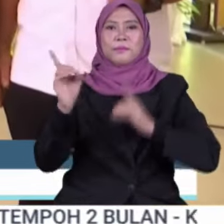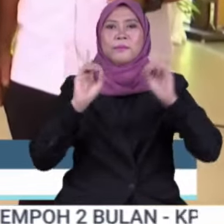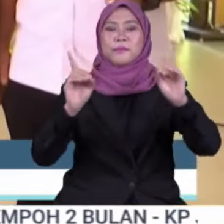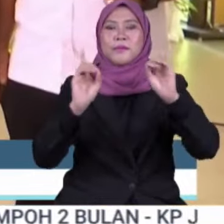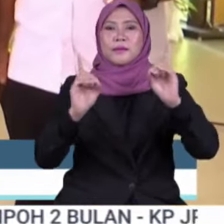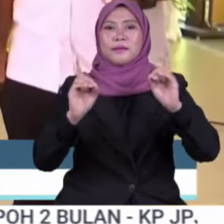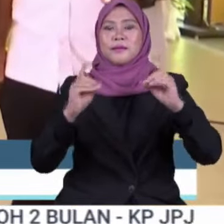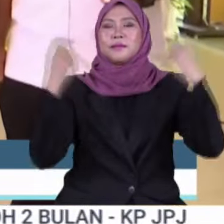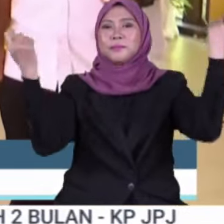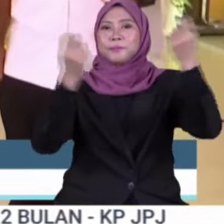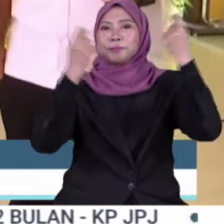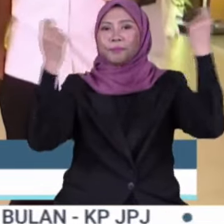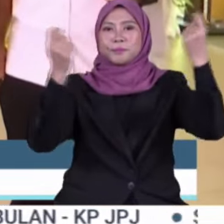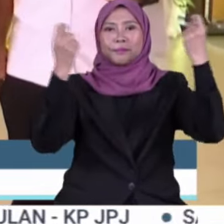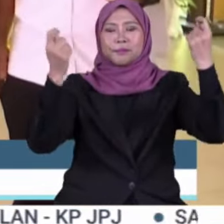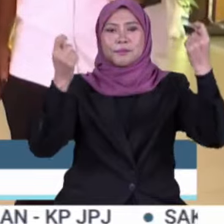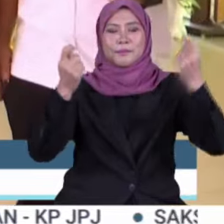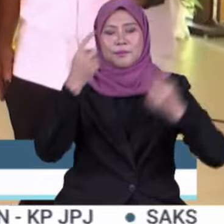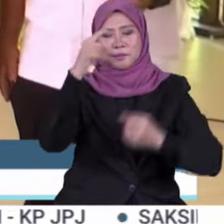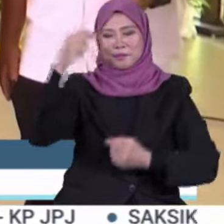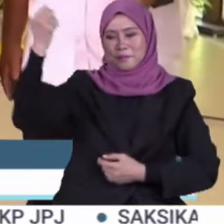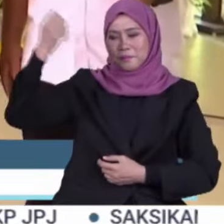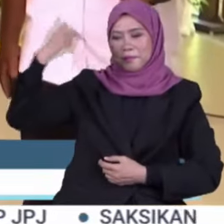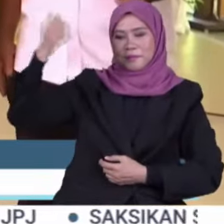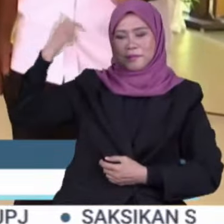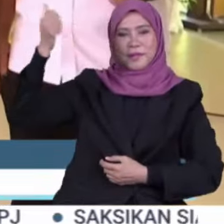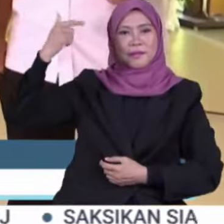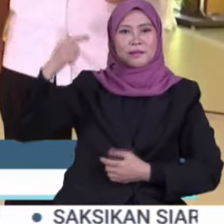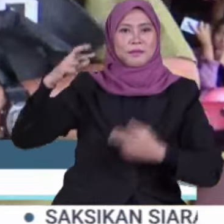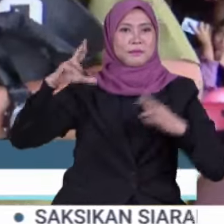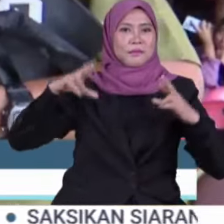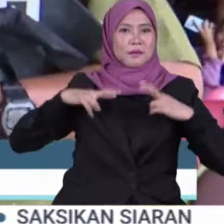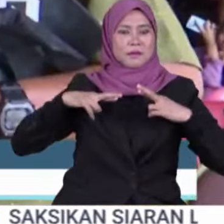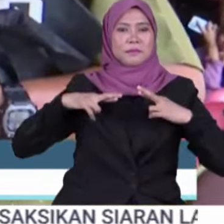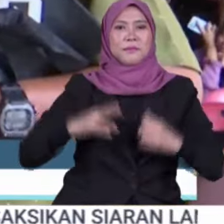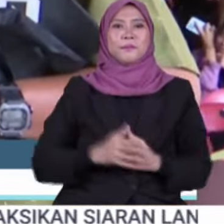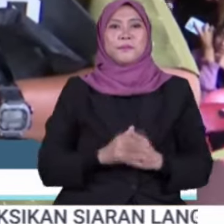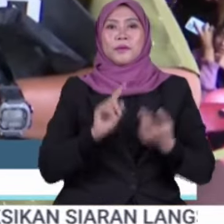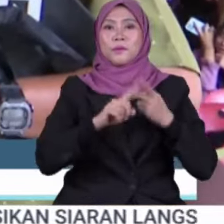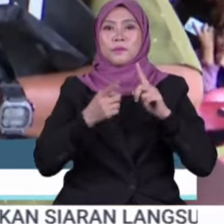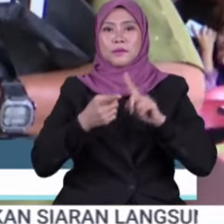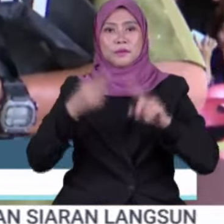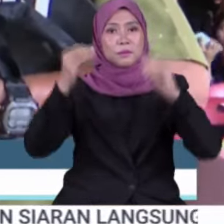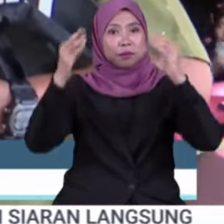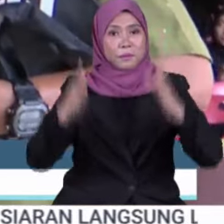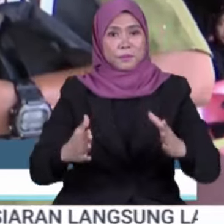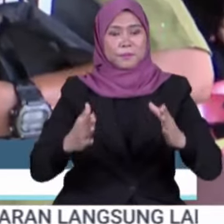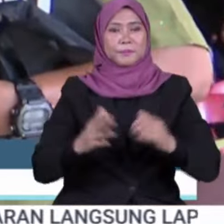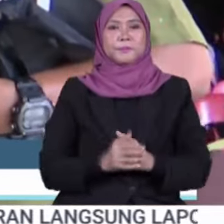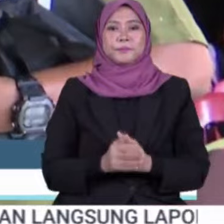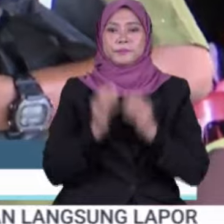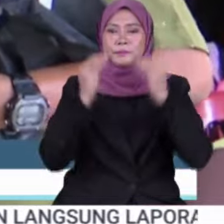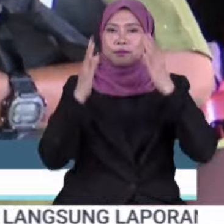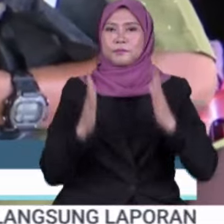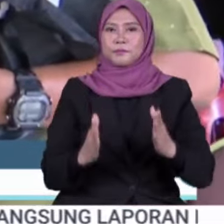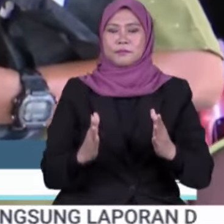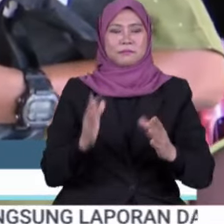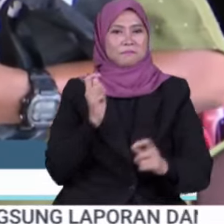satu majlis diadakan sempena persaraan beliau baru-baru ini. Bagi rakan-rakan guru, Cikgu Sadli sangat